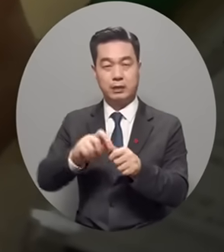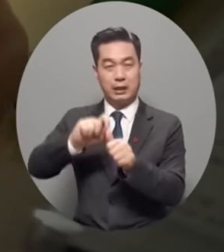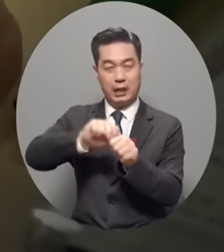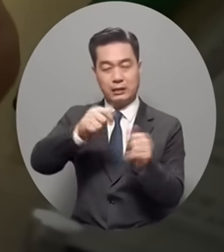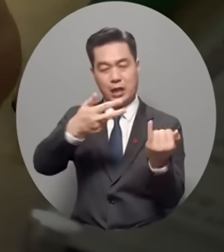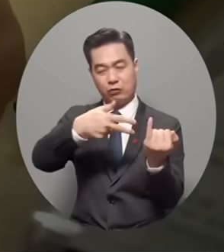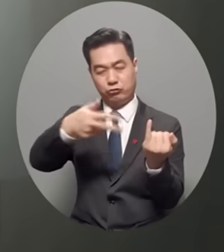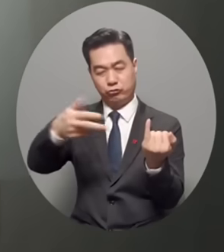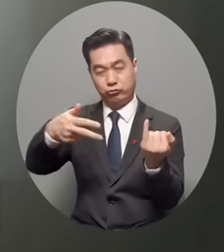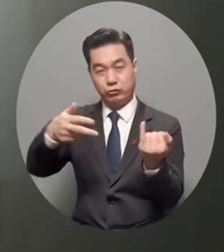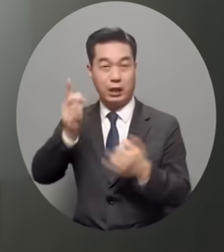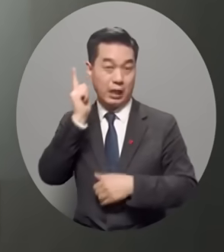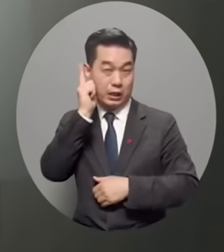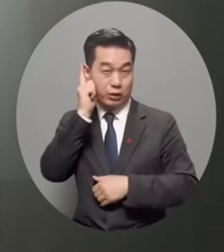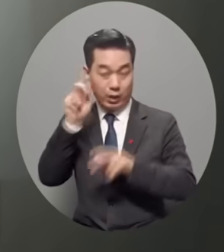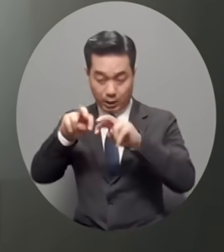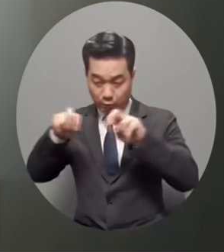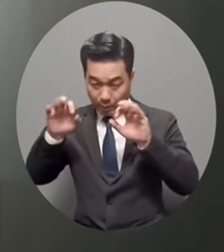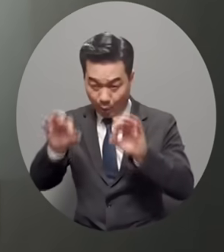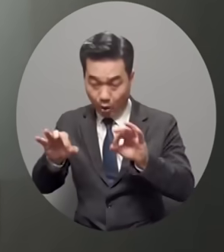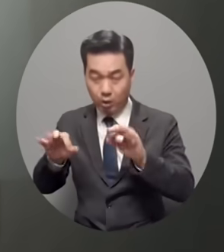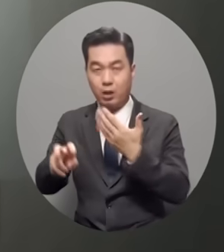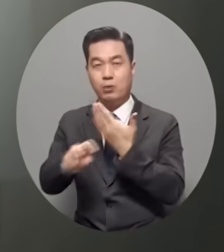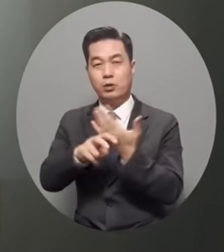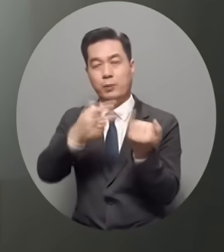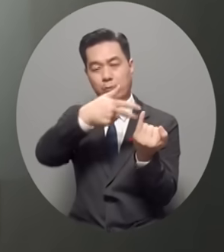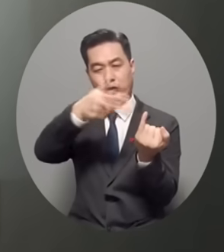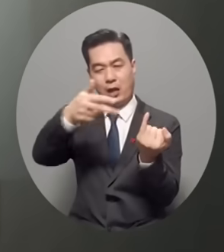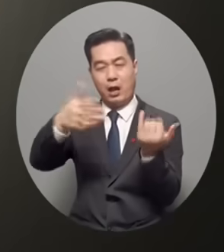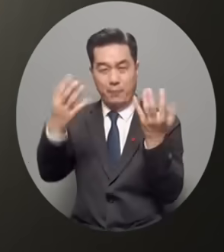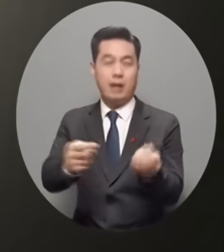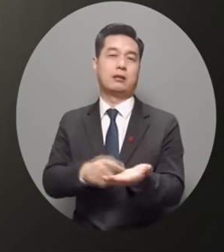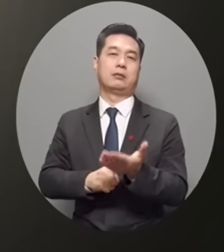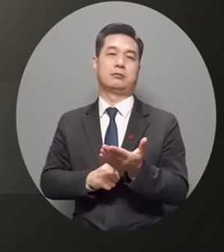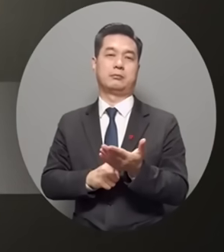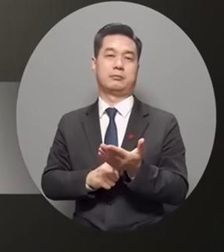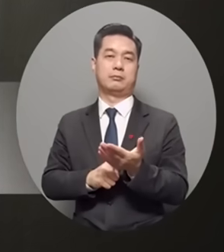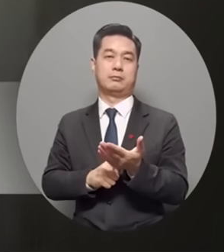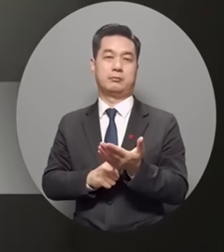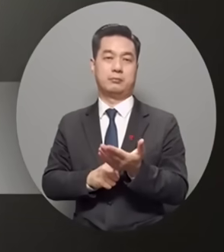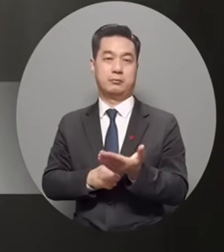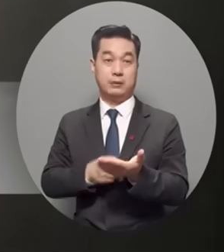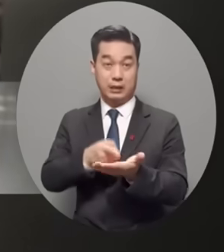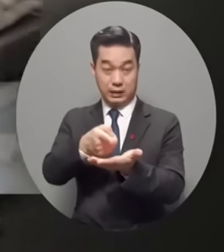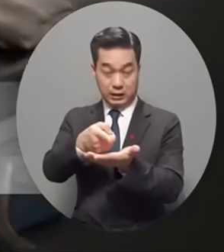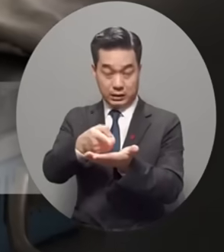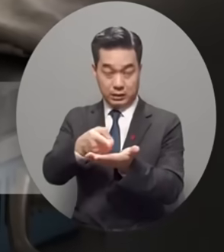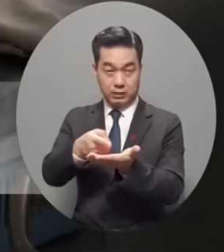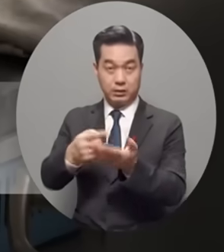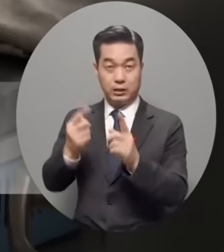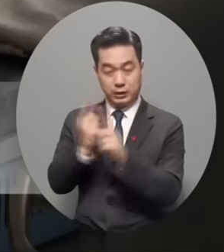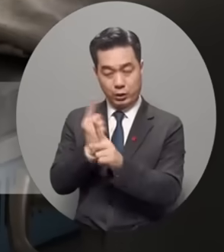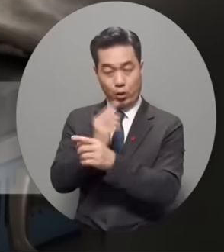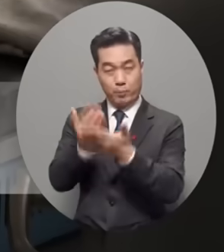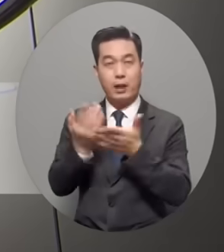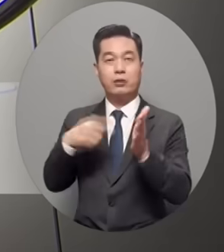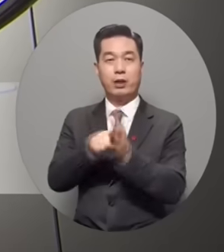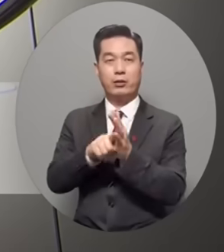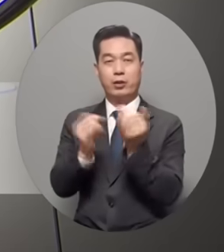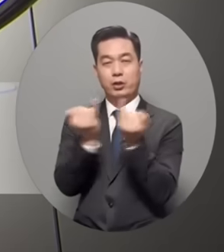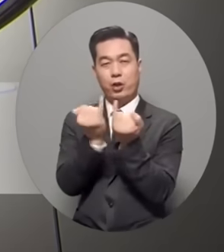휴대전화를 분석했더니 불법 촬영물들이 무더기로 나온 겁니다. 시술을 받기 위해 병원을 찾은 여성 환자를 마취한